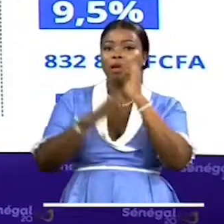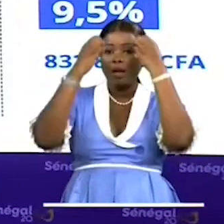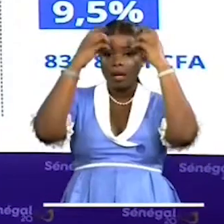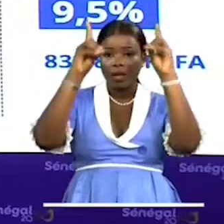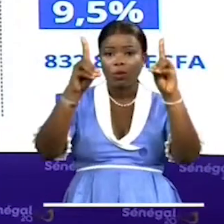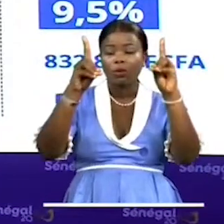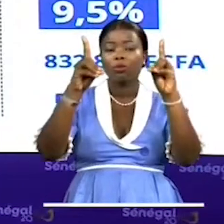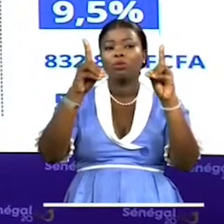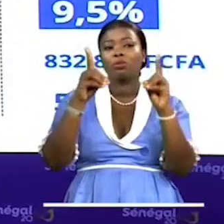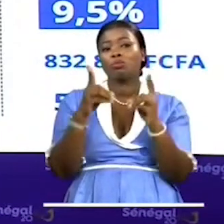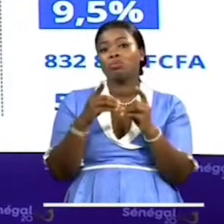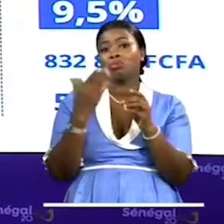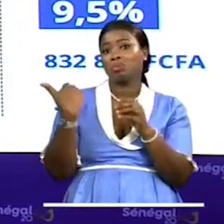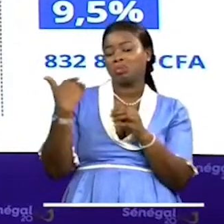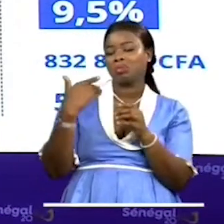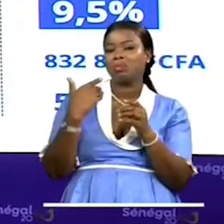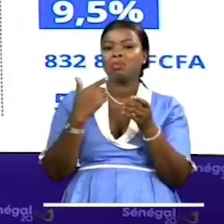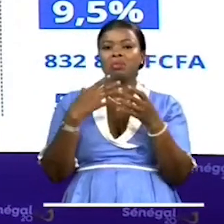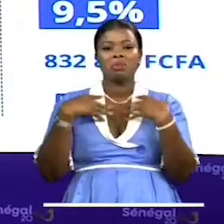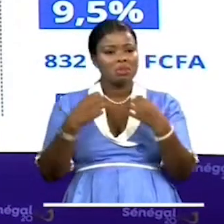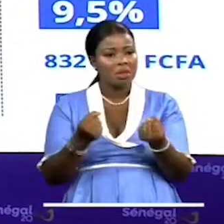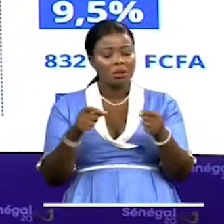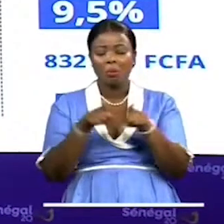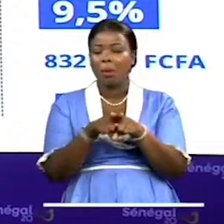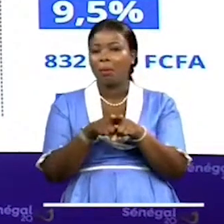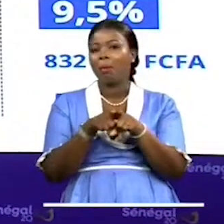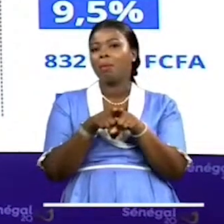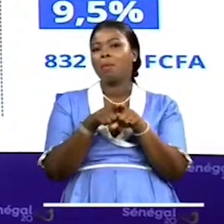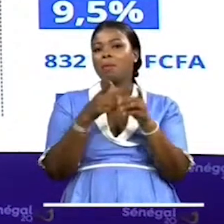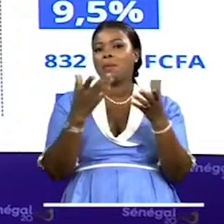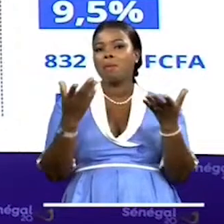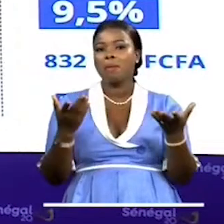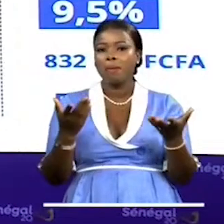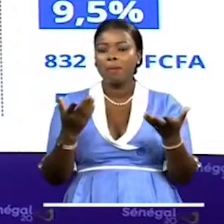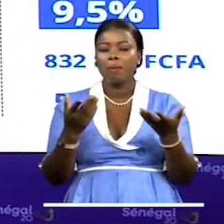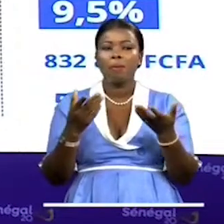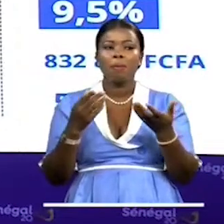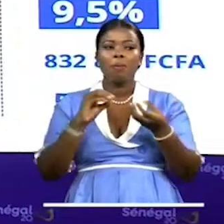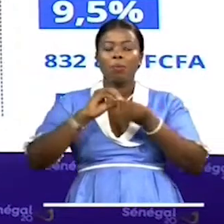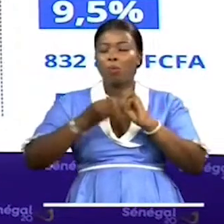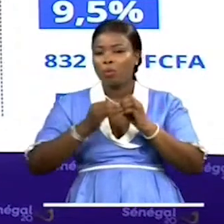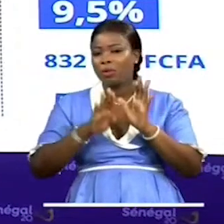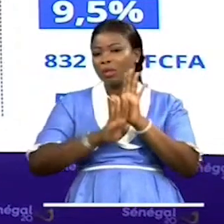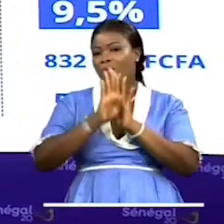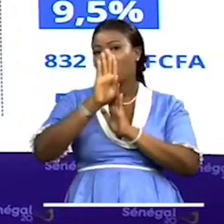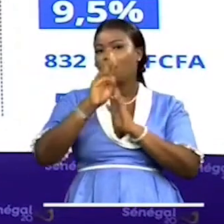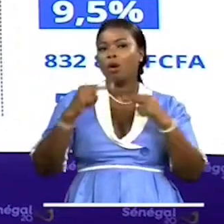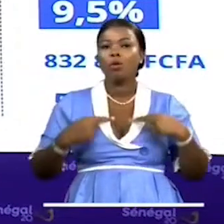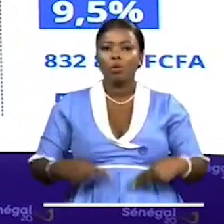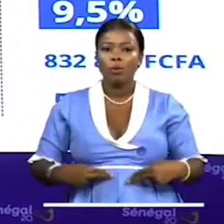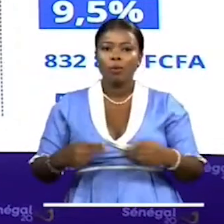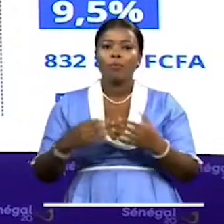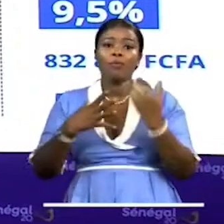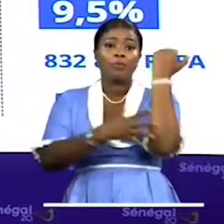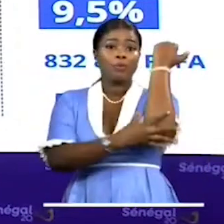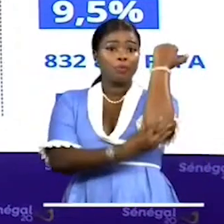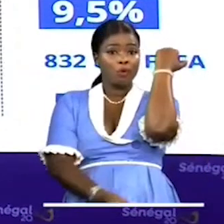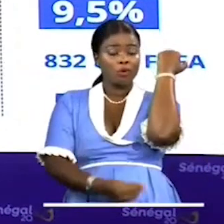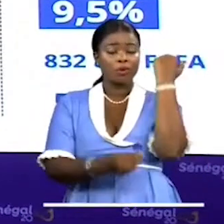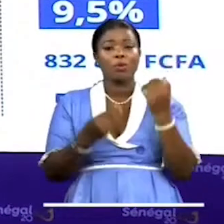euh tout à l'heure et également la santé révélateur de l'indice de développement humain qui est très faible la pouvreté également